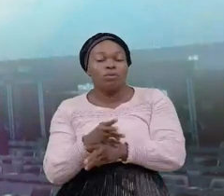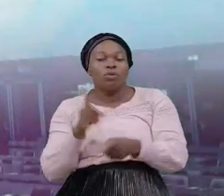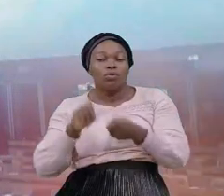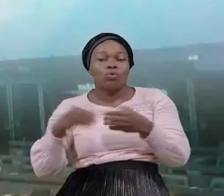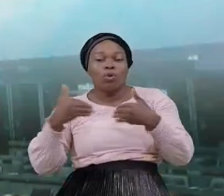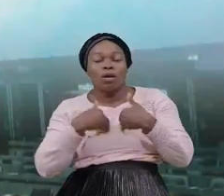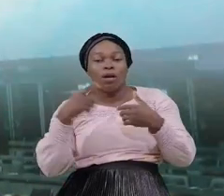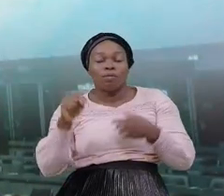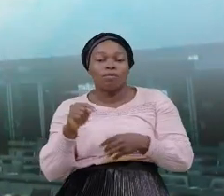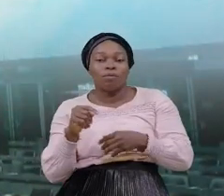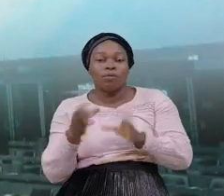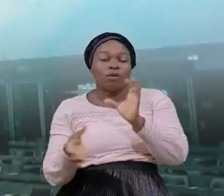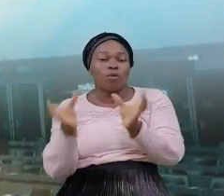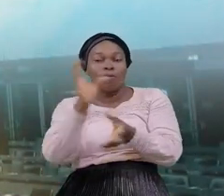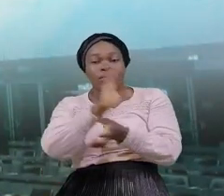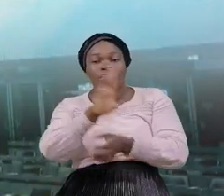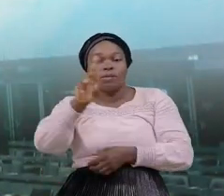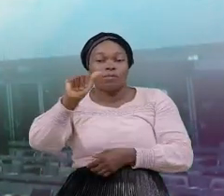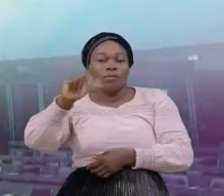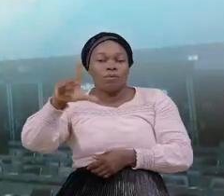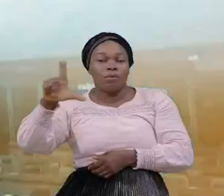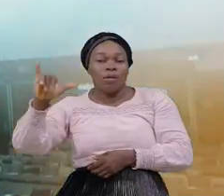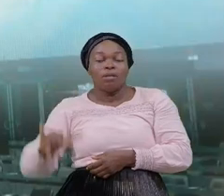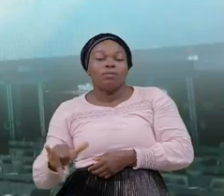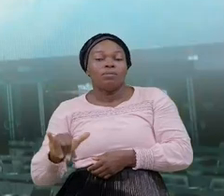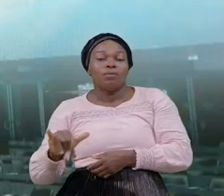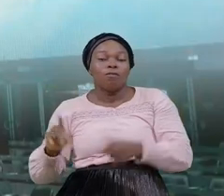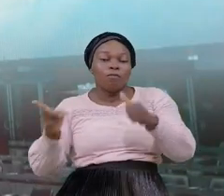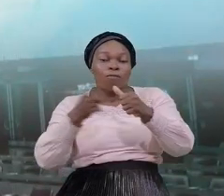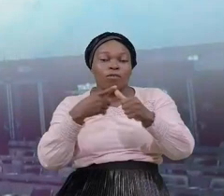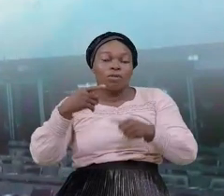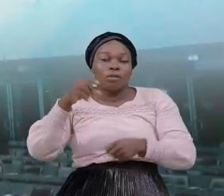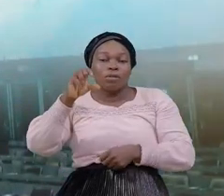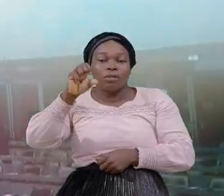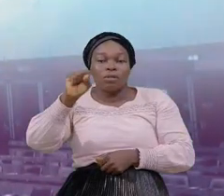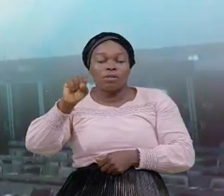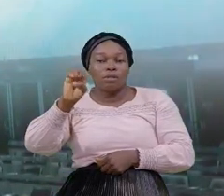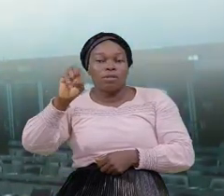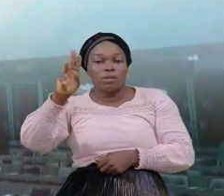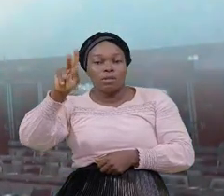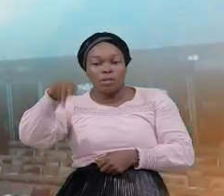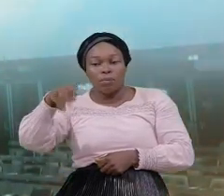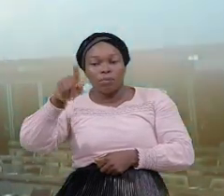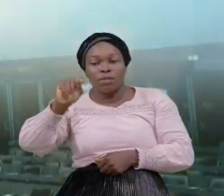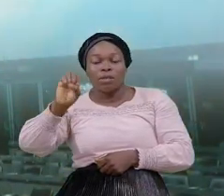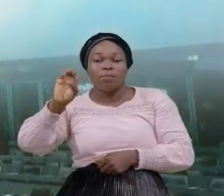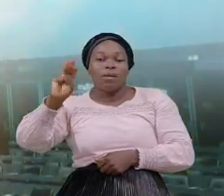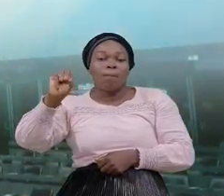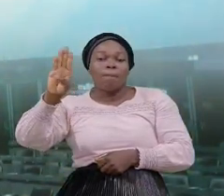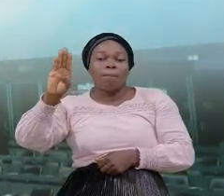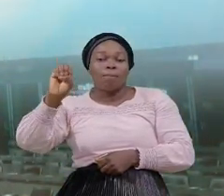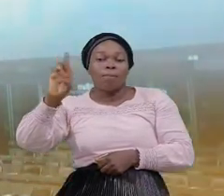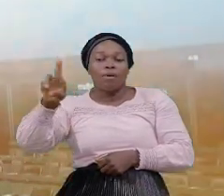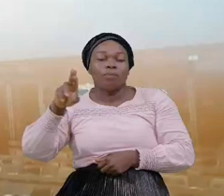rallye des convertis. Au 1er septembre 2024 dans